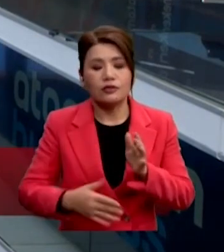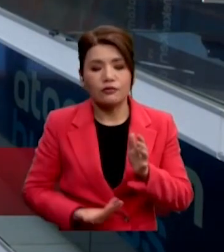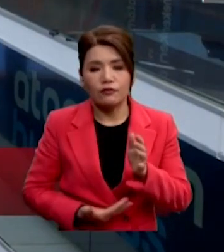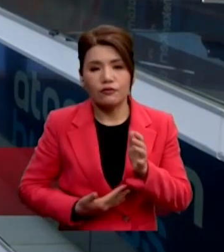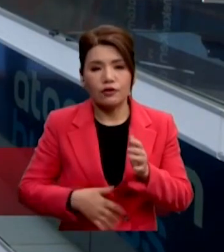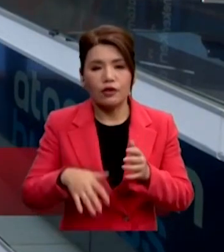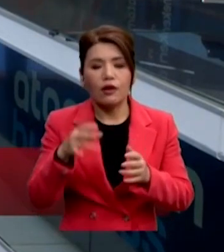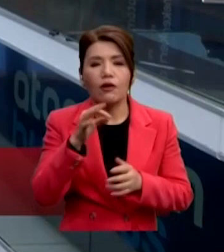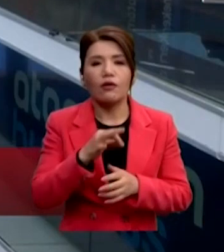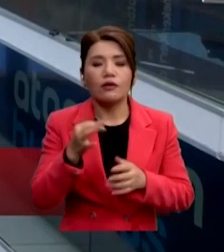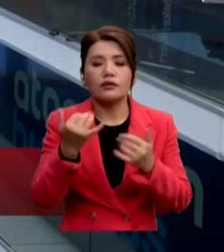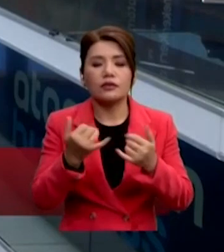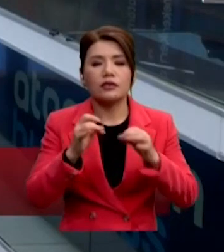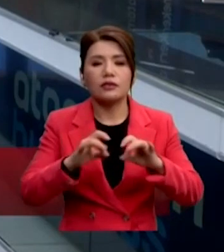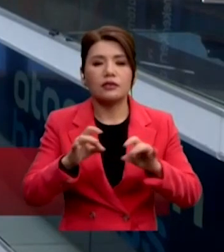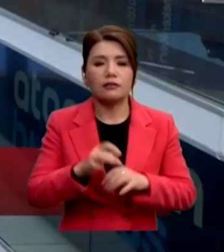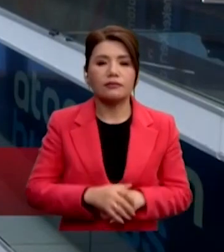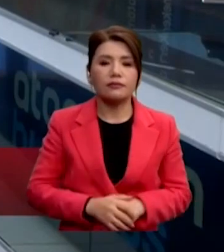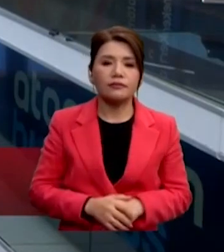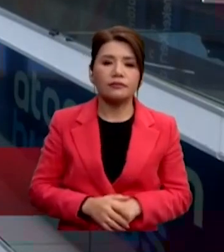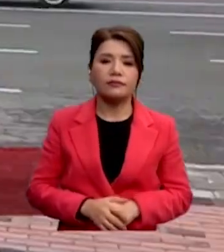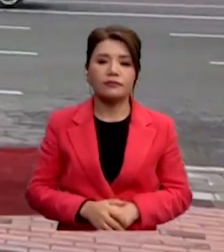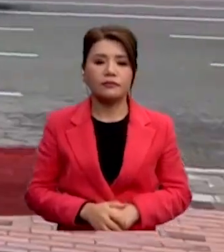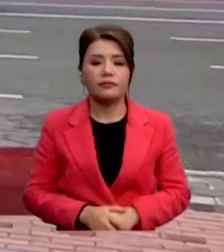темном четверге Вера Шеллер.